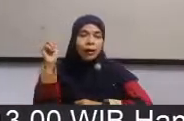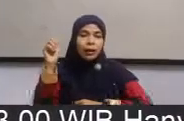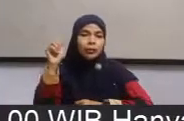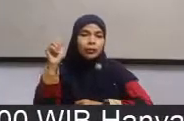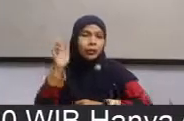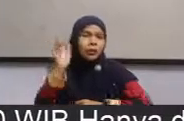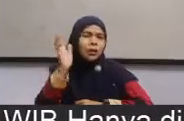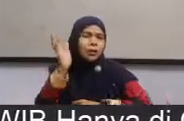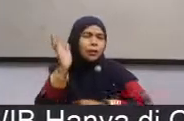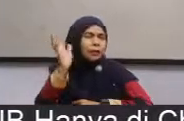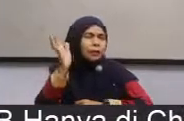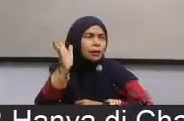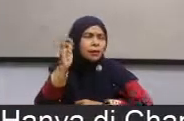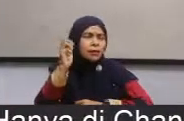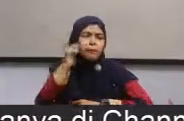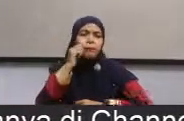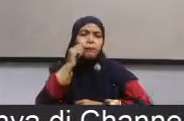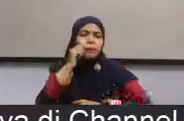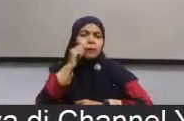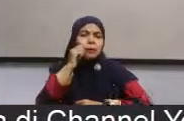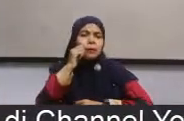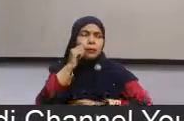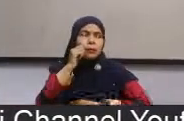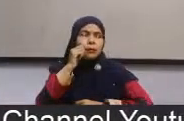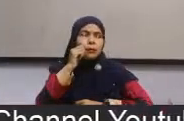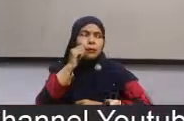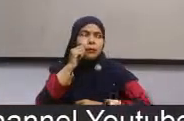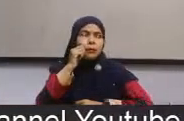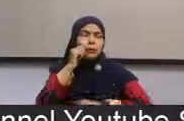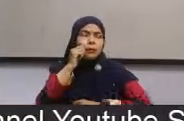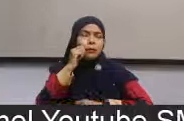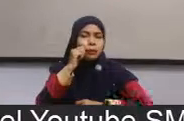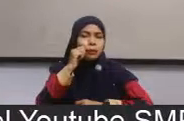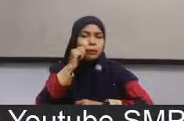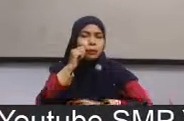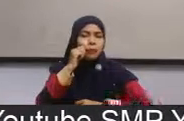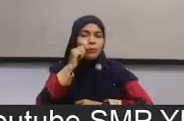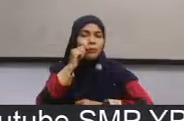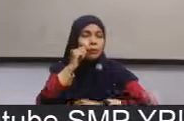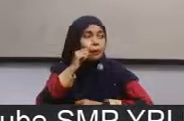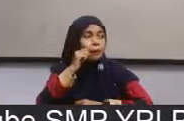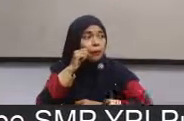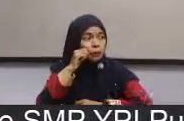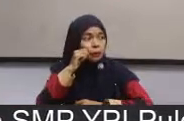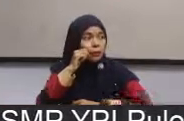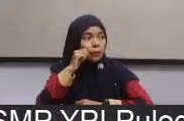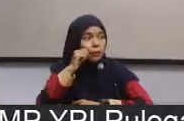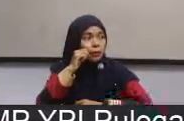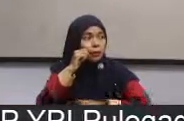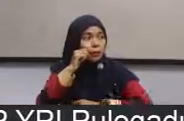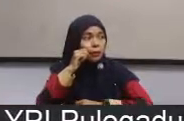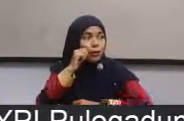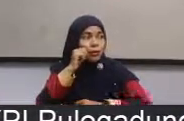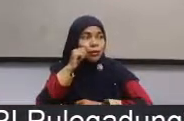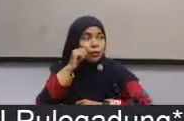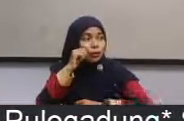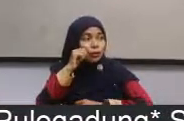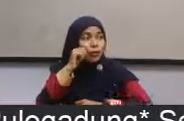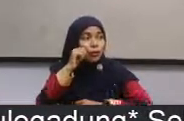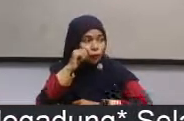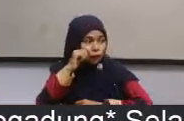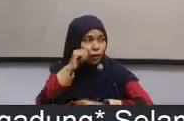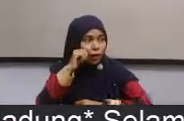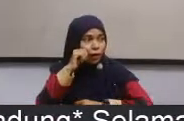lainnya contohnya gimana sih ya contohnya misalnya di pasta ya di pasar